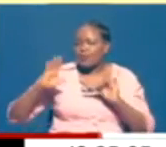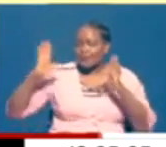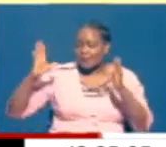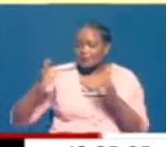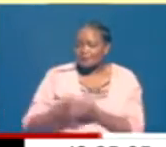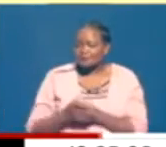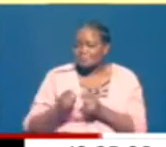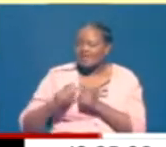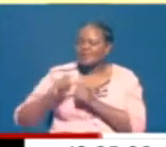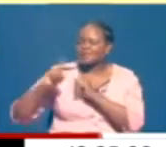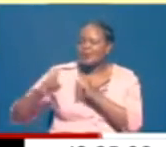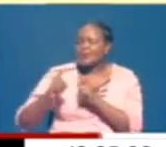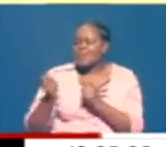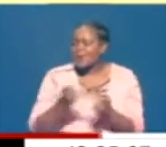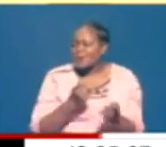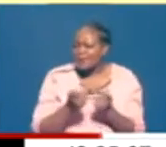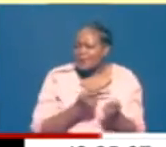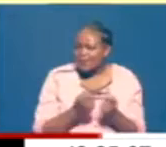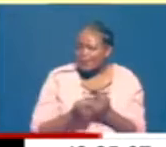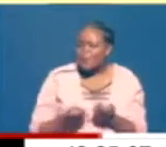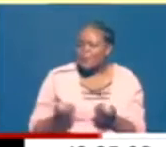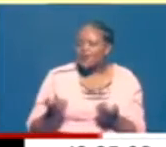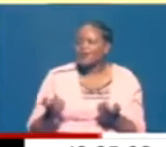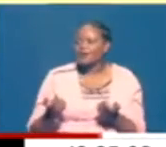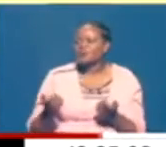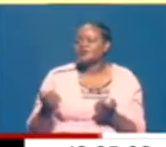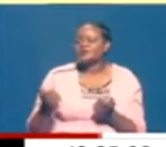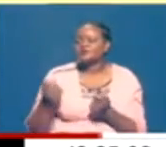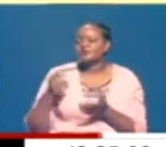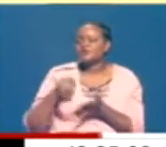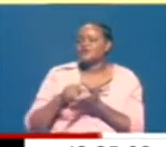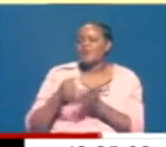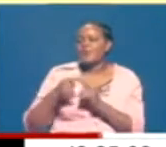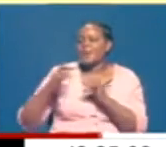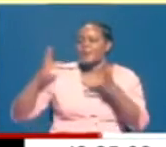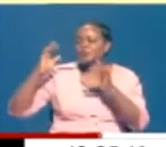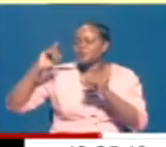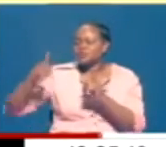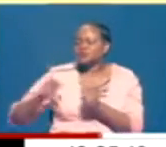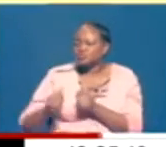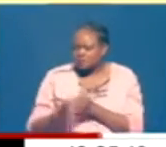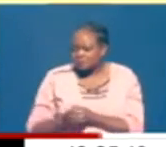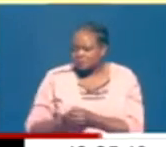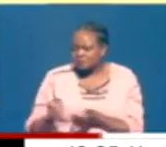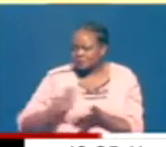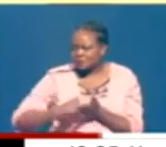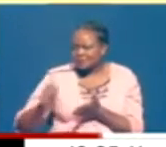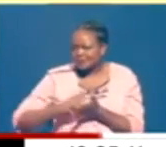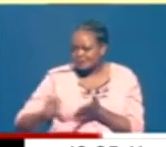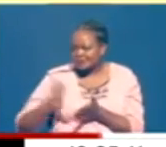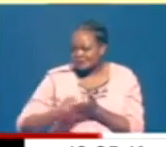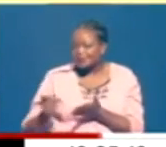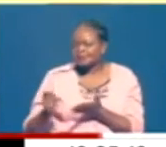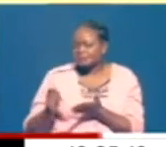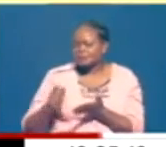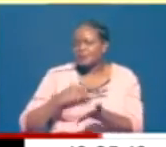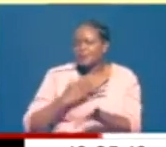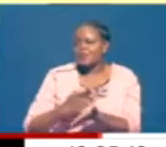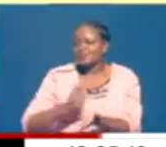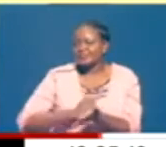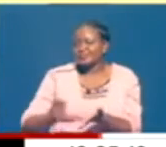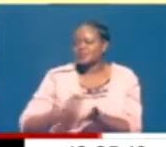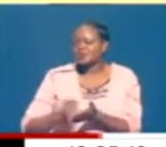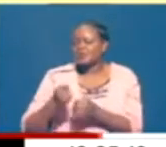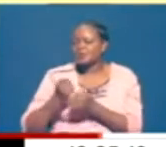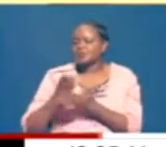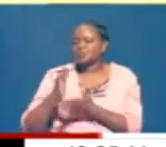zingine ndogo zimeguzia hiyo, lakini kubwa kulingana na secretariat, uwezo wa hiyo secretariat kuhakikisha